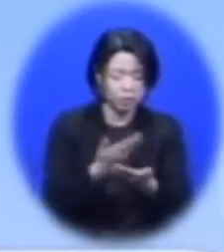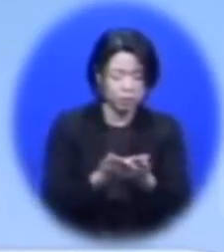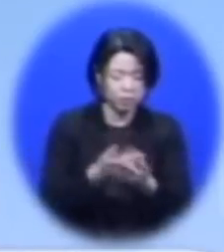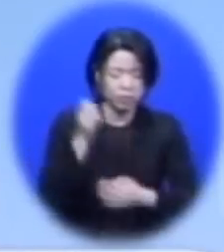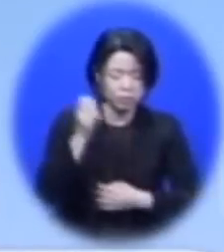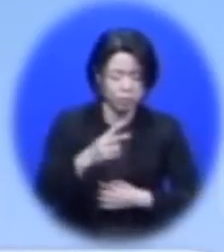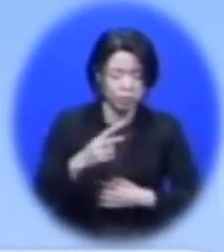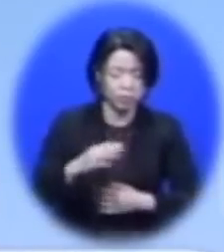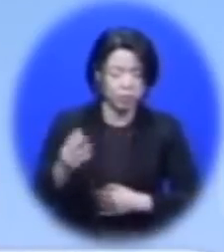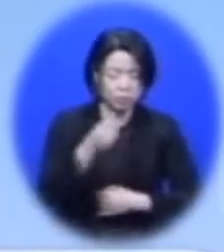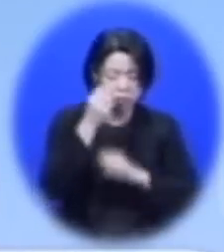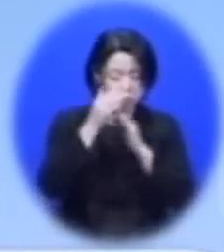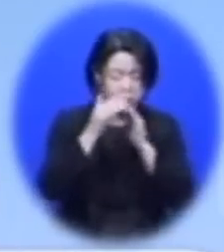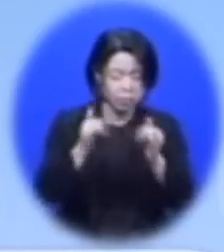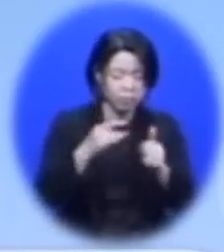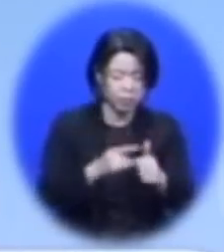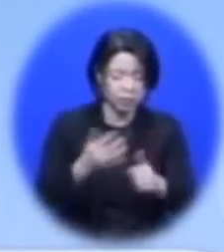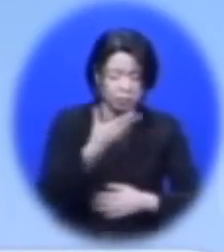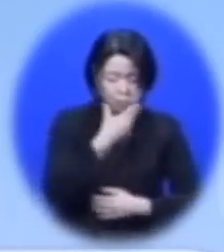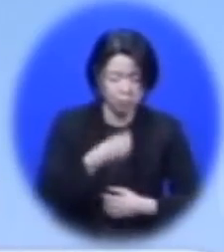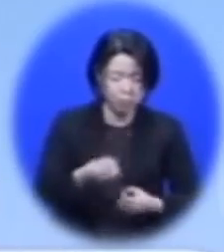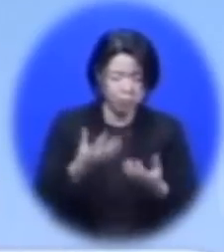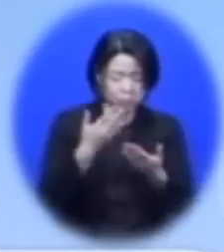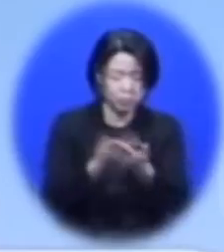그리고 성도들에게 복을 주소서.